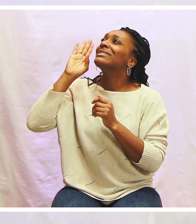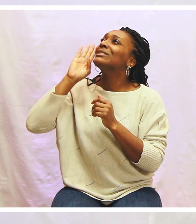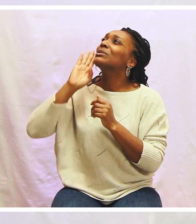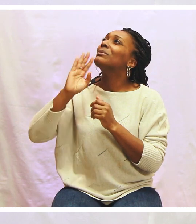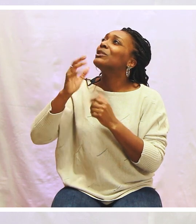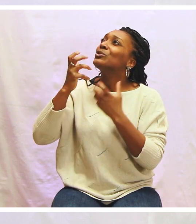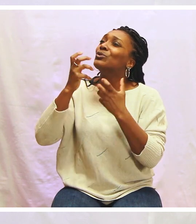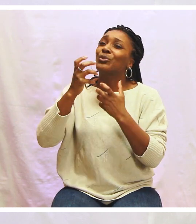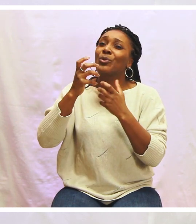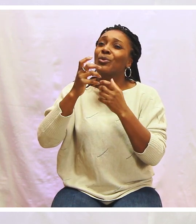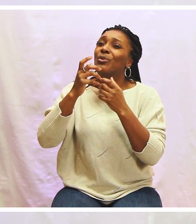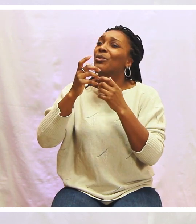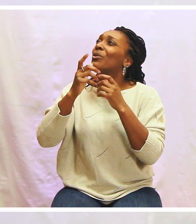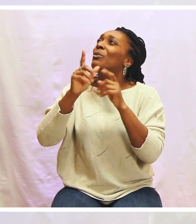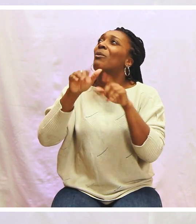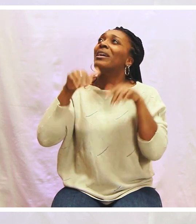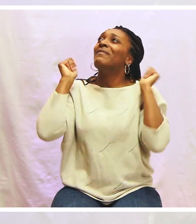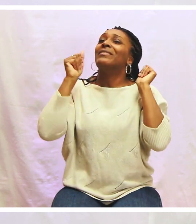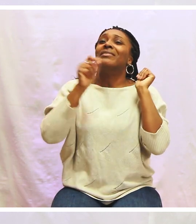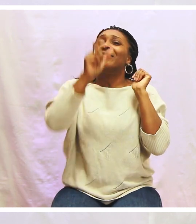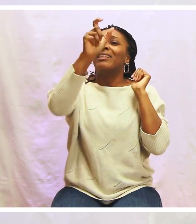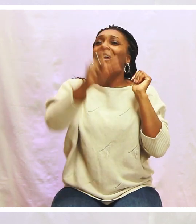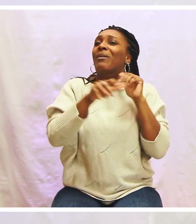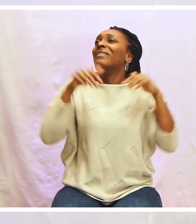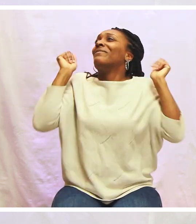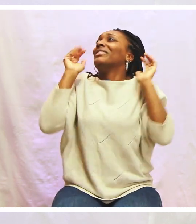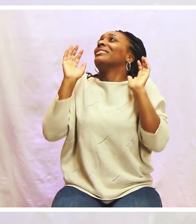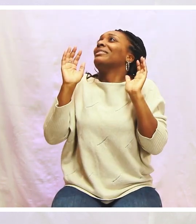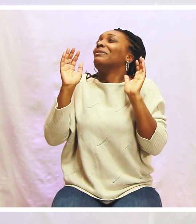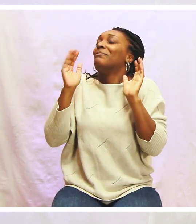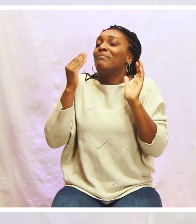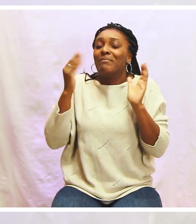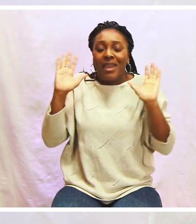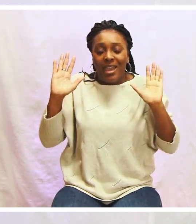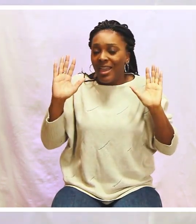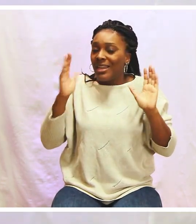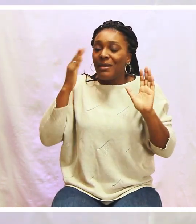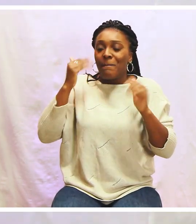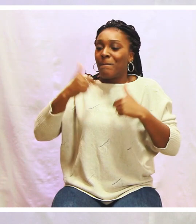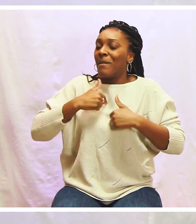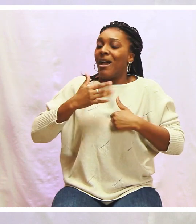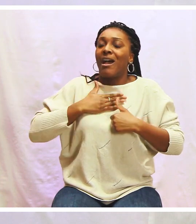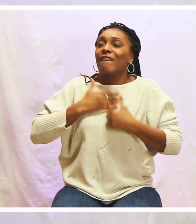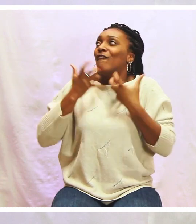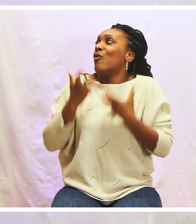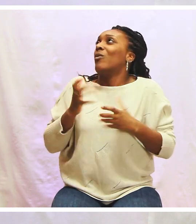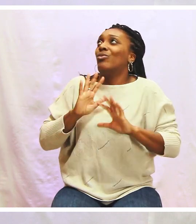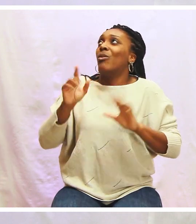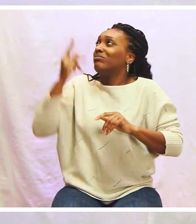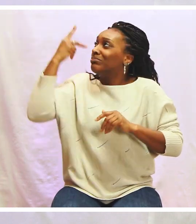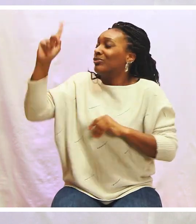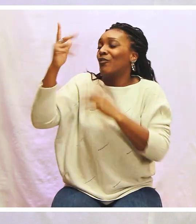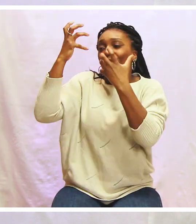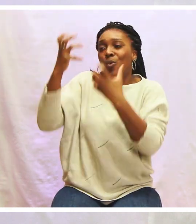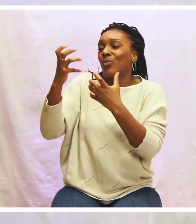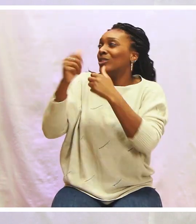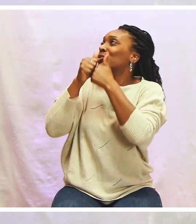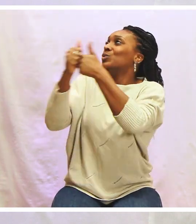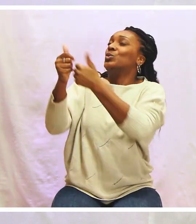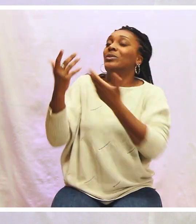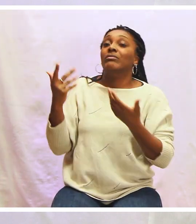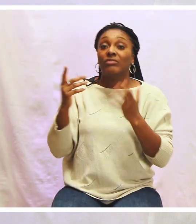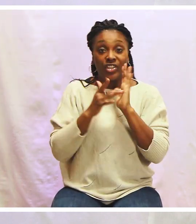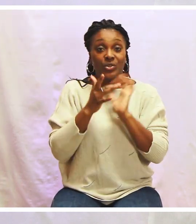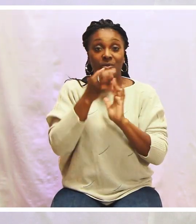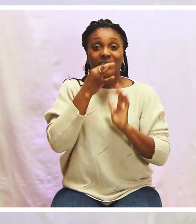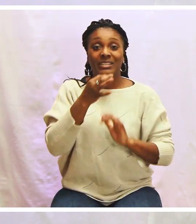cette coupe, toutefois que ma volonté ne se fasse point, mais la tienne. Donc, Jésus fait un choix radical à dire non, je refuse